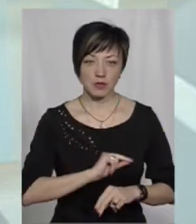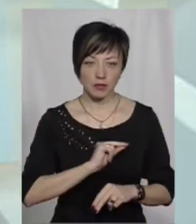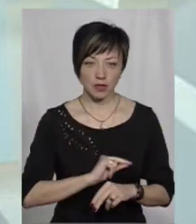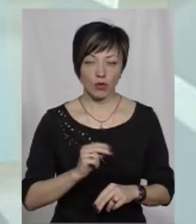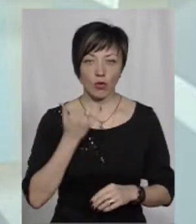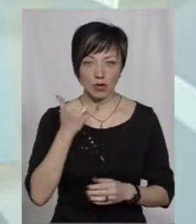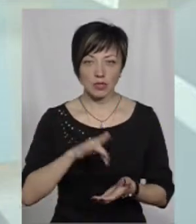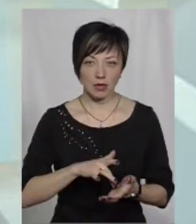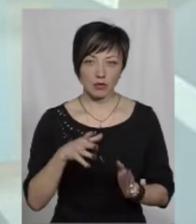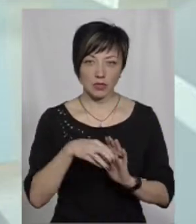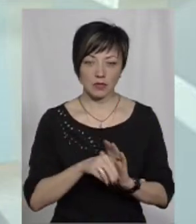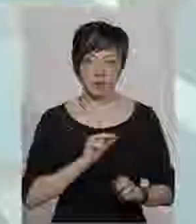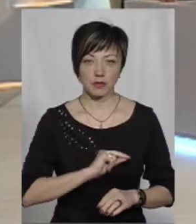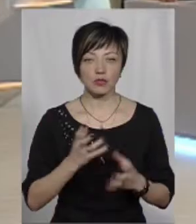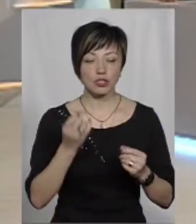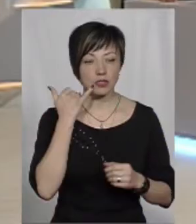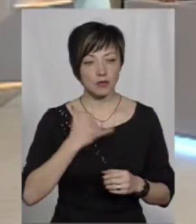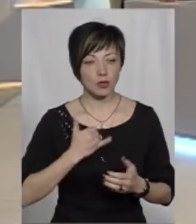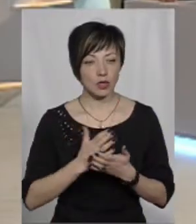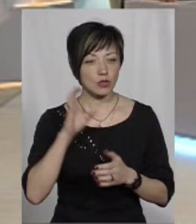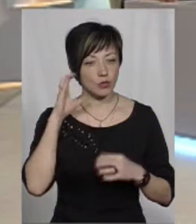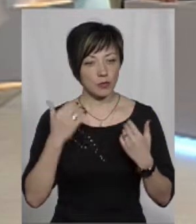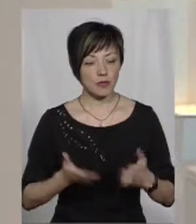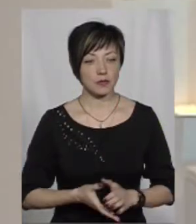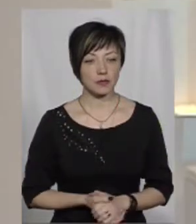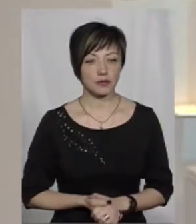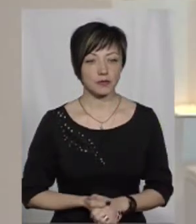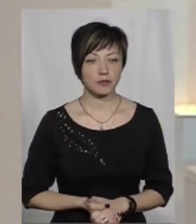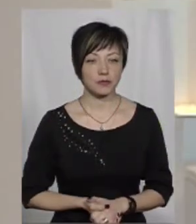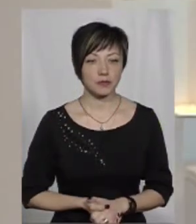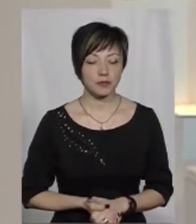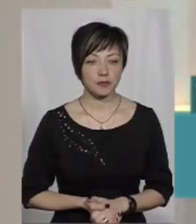працівники кол-центру задіяні. Ще дзвіночок є, слухаємо.